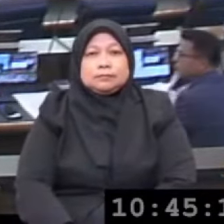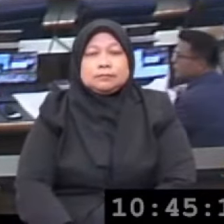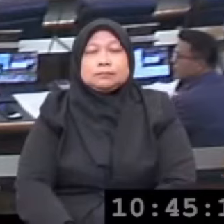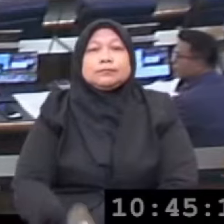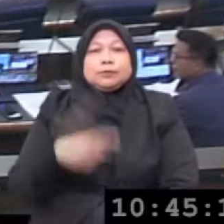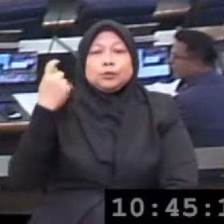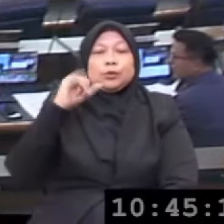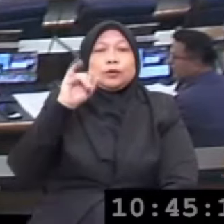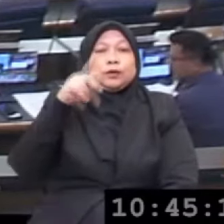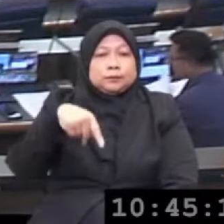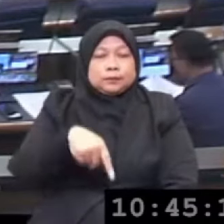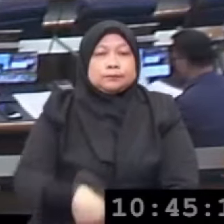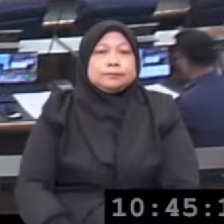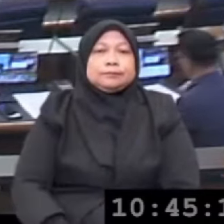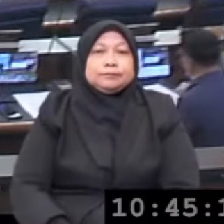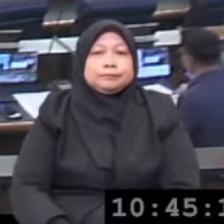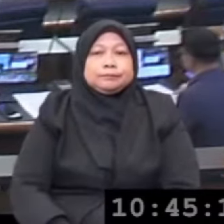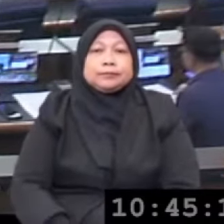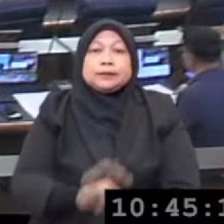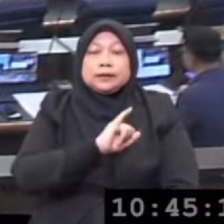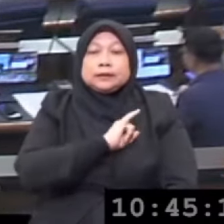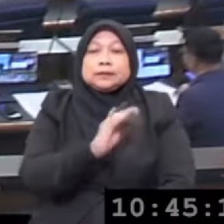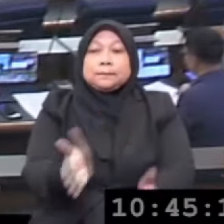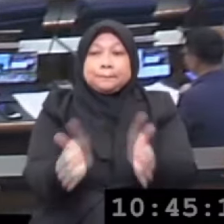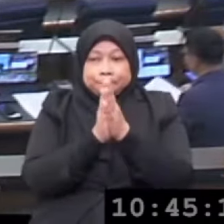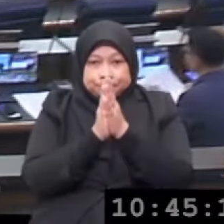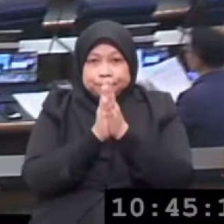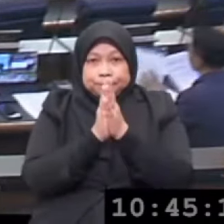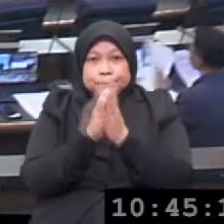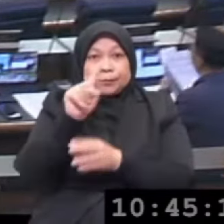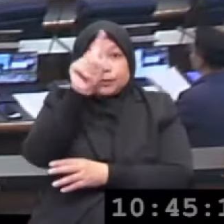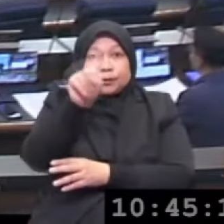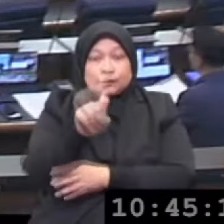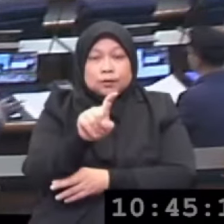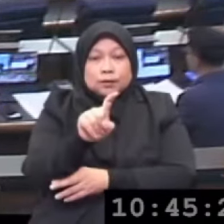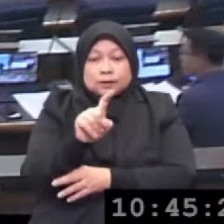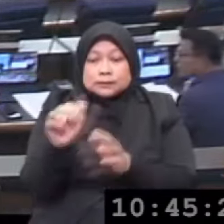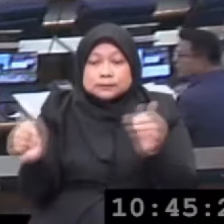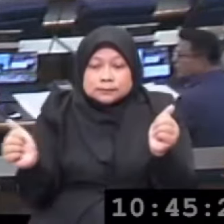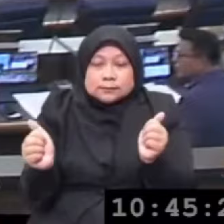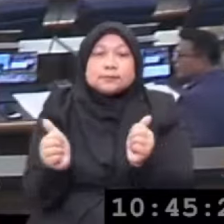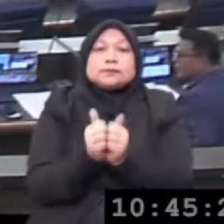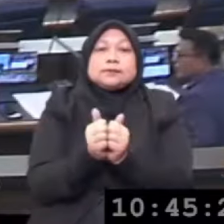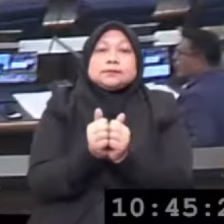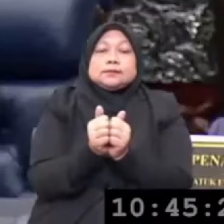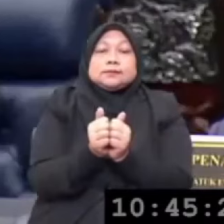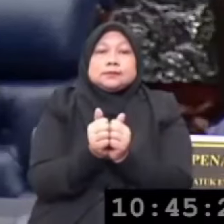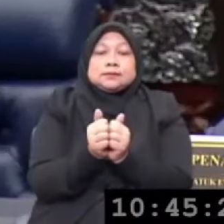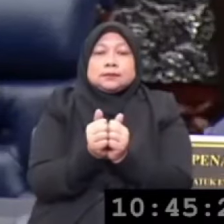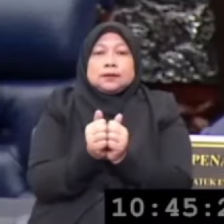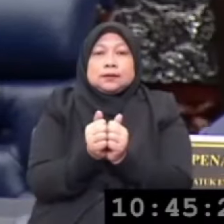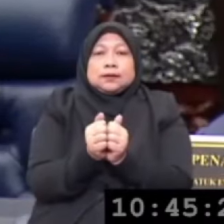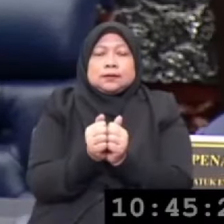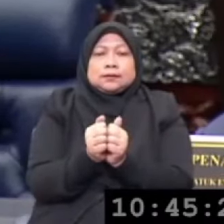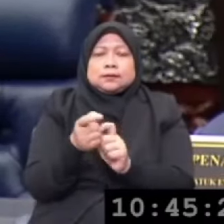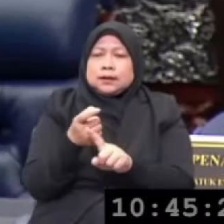Tuan Yang Dipertua, saya mohon untuk soalan ini dijawab sekali dengan soalan daripada